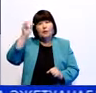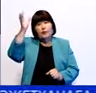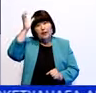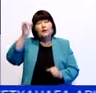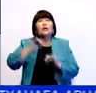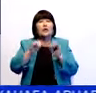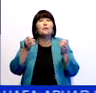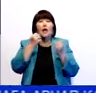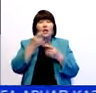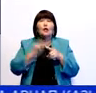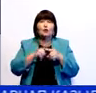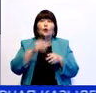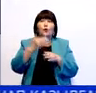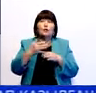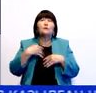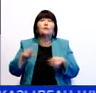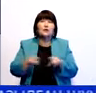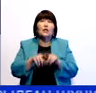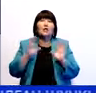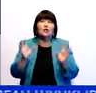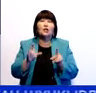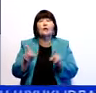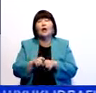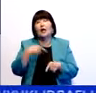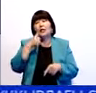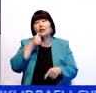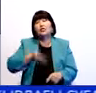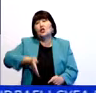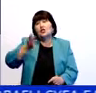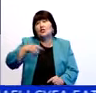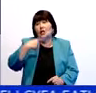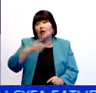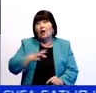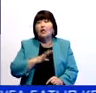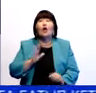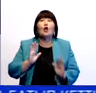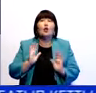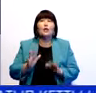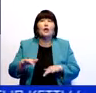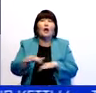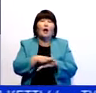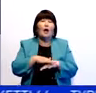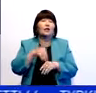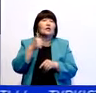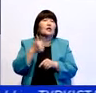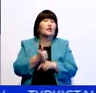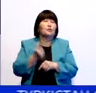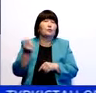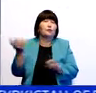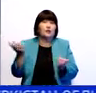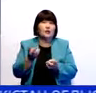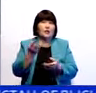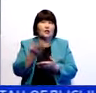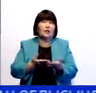жақсы. Біз де сол саланың жанашырымыз. Айттым ғой кеше сессияда. Бірақ халыққа ең бірінші керек нәрселер бар